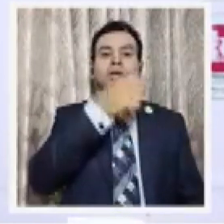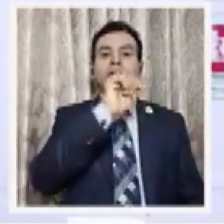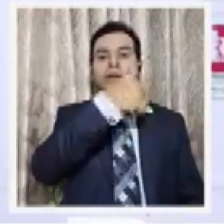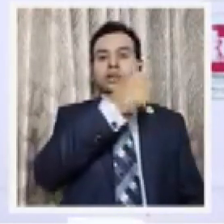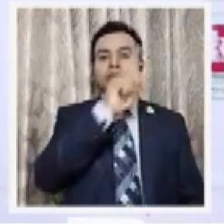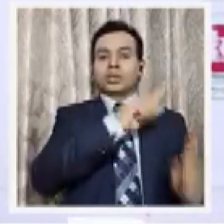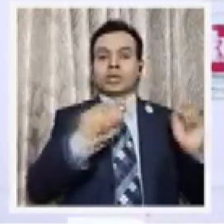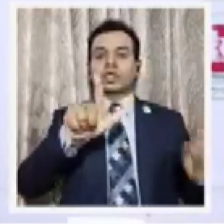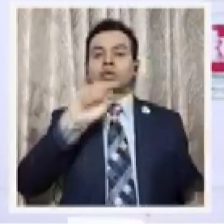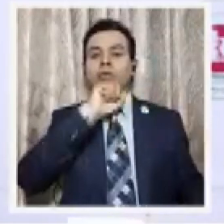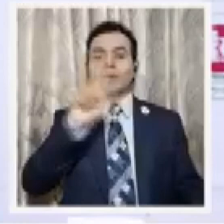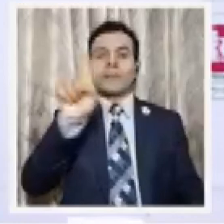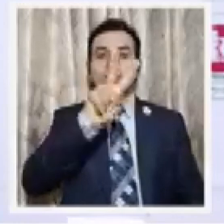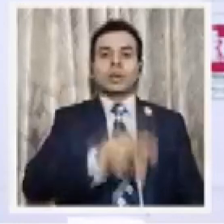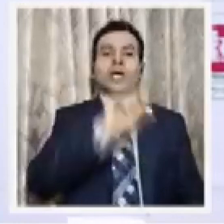41 থেকে 50 বছর 7 জন,